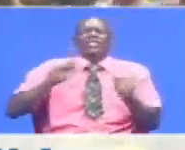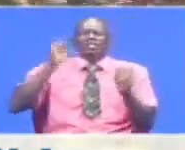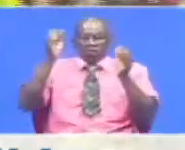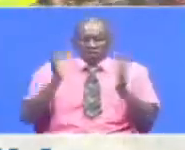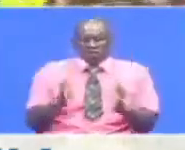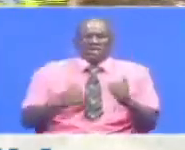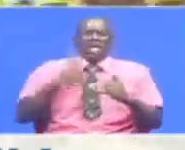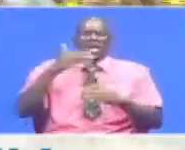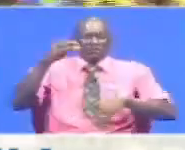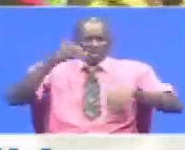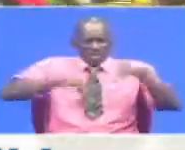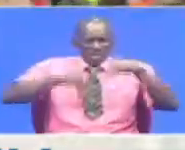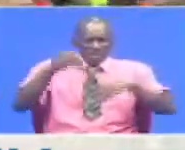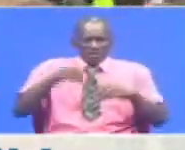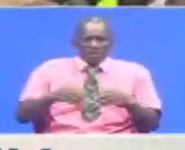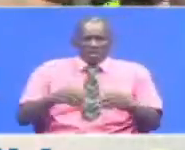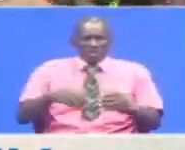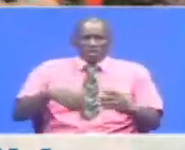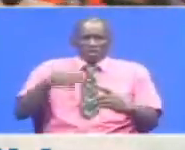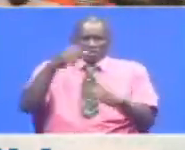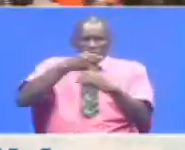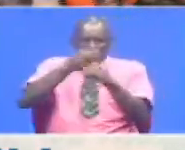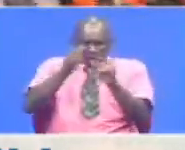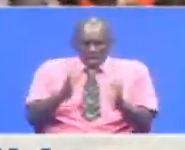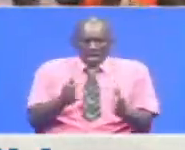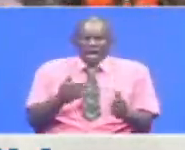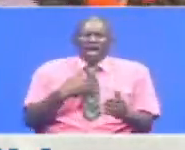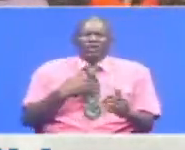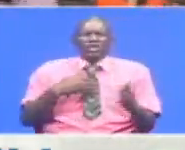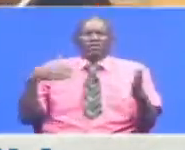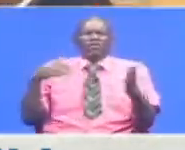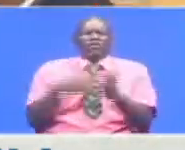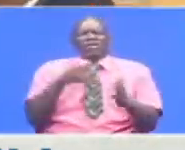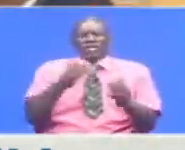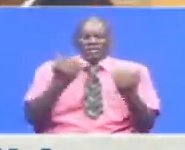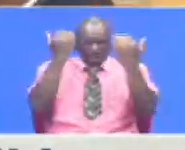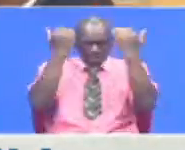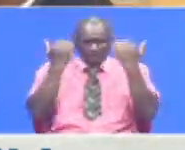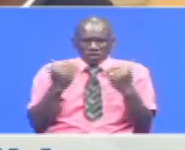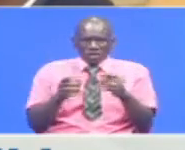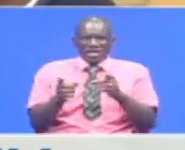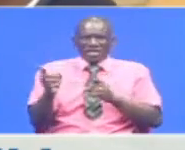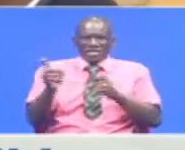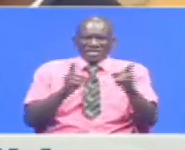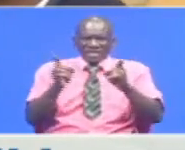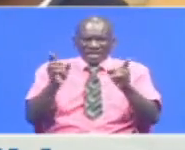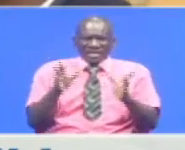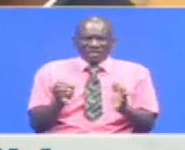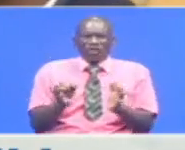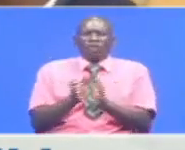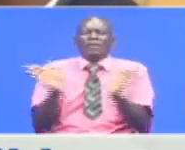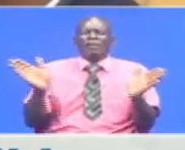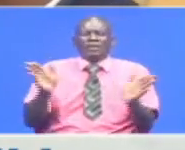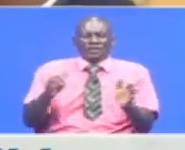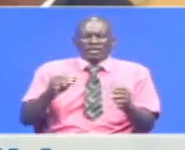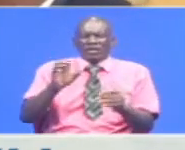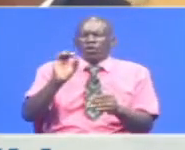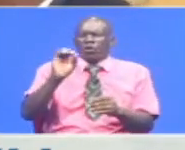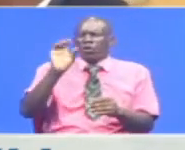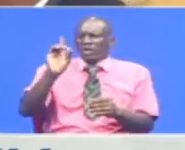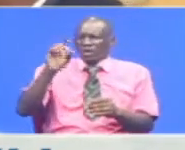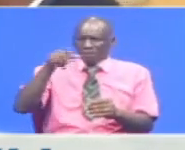baada ya uchaguzi, mwanaharakati amewasilisha pingamizi kotini. The director of public prosecutions acting in